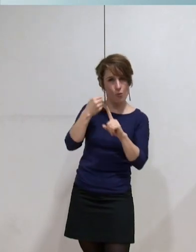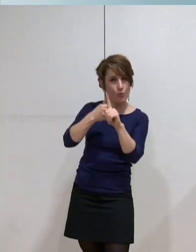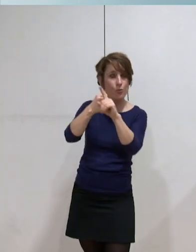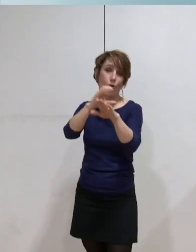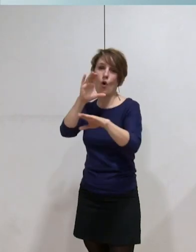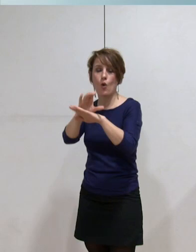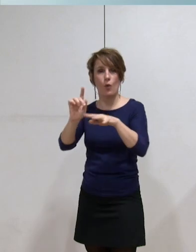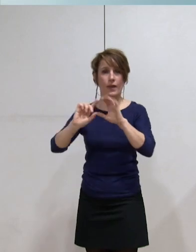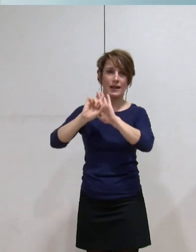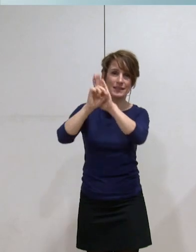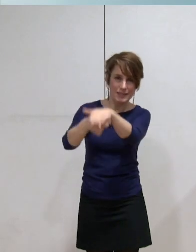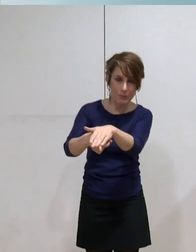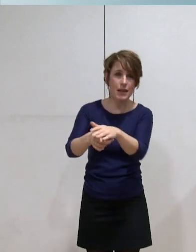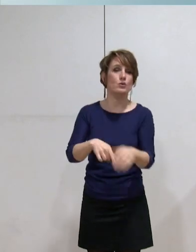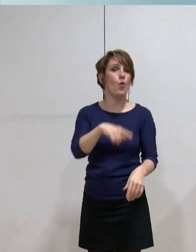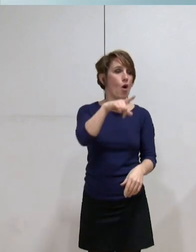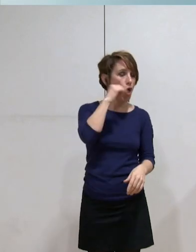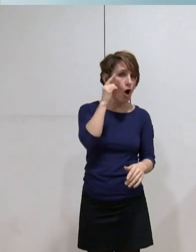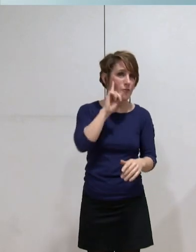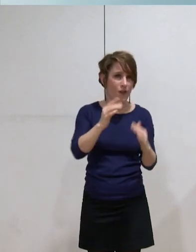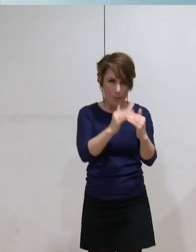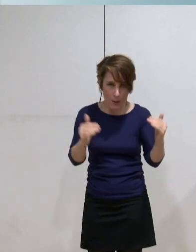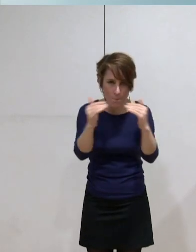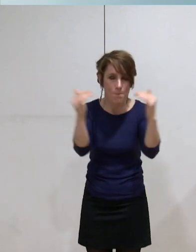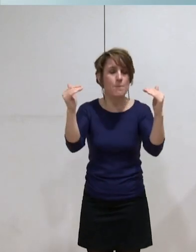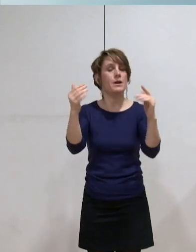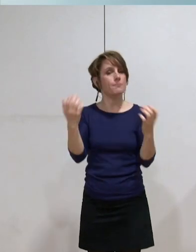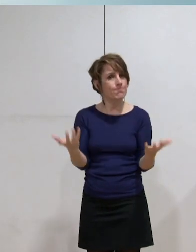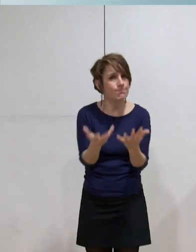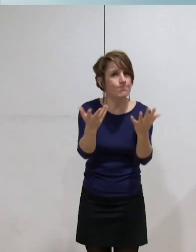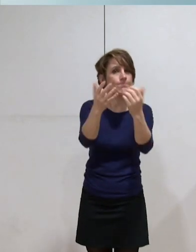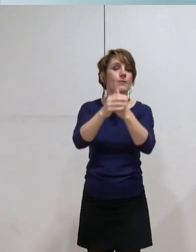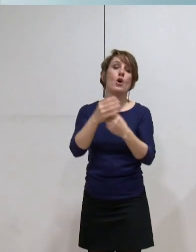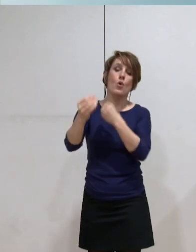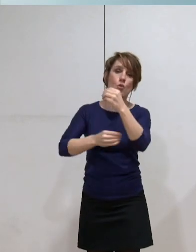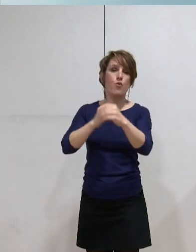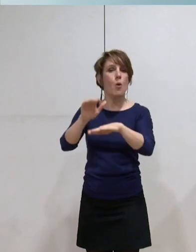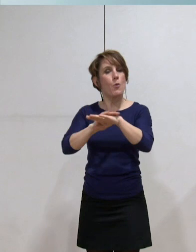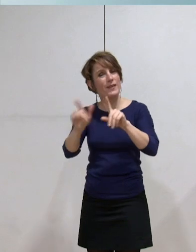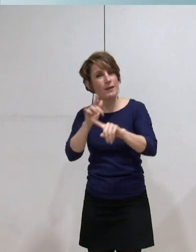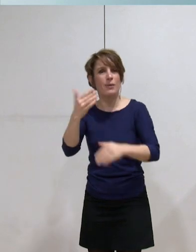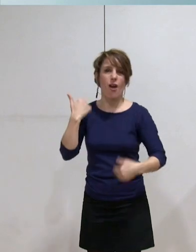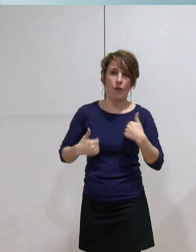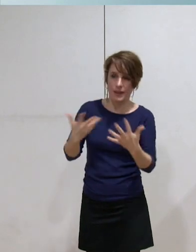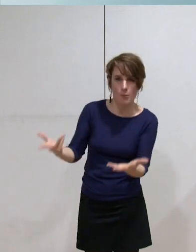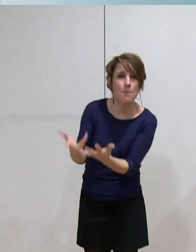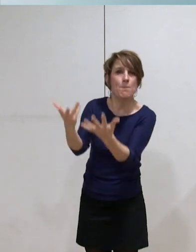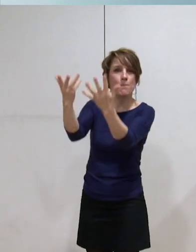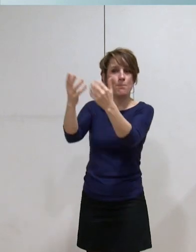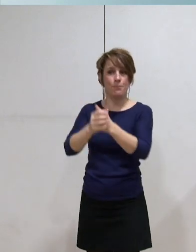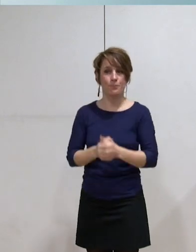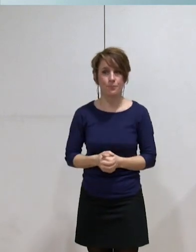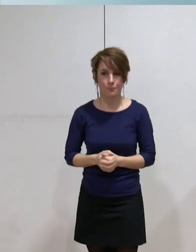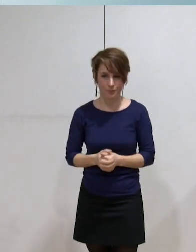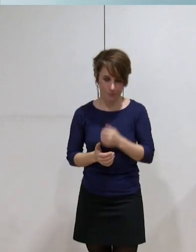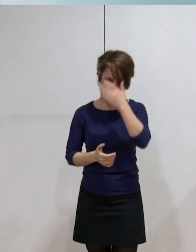pour l'égalité hommes-femm ou encore pour la politique de handicap il s'agira de lancer